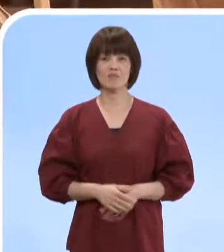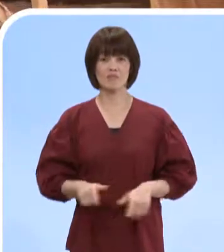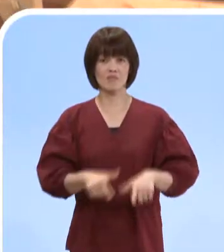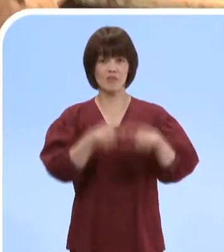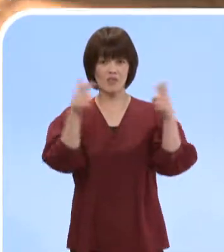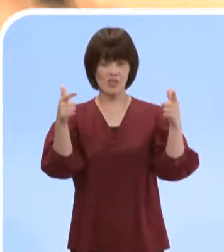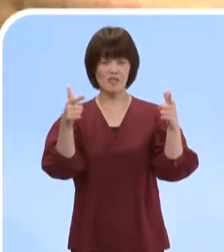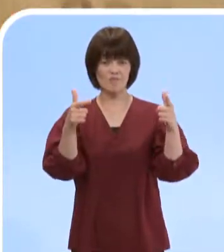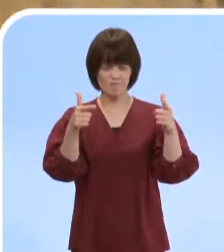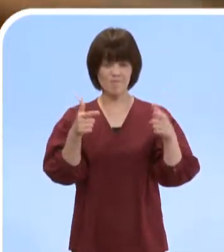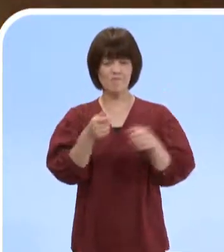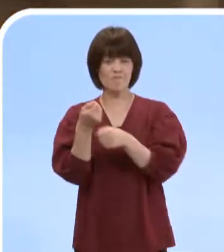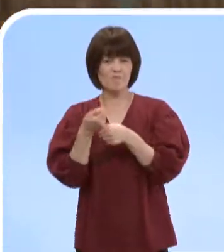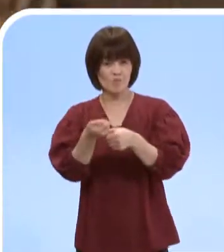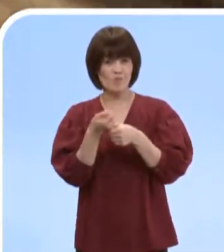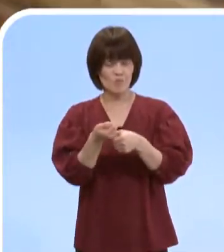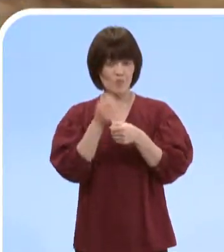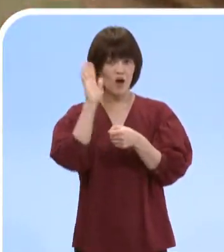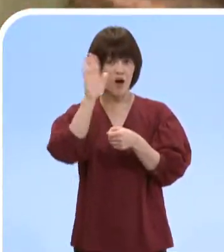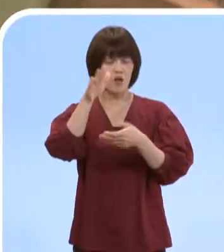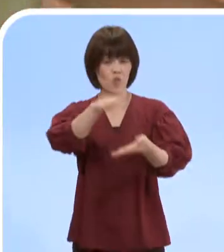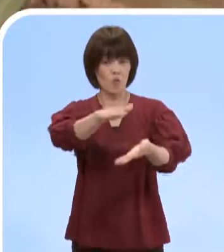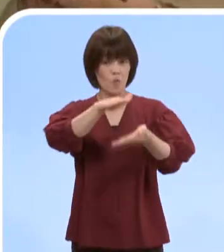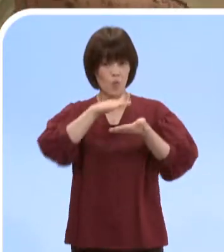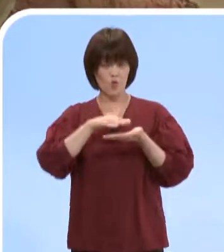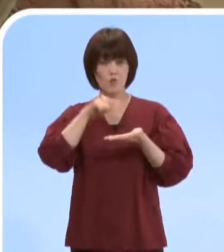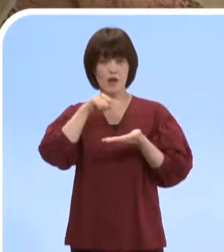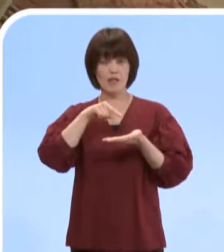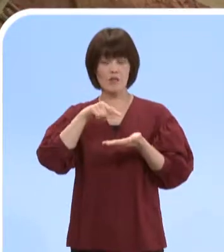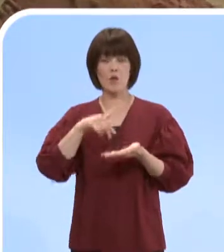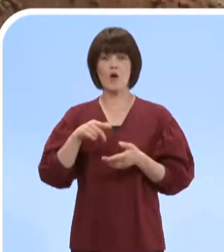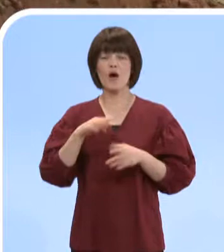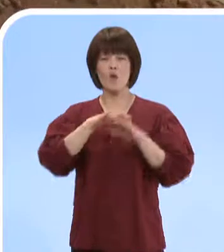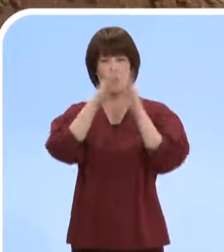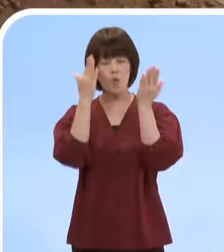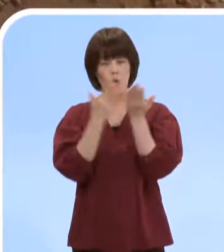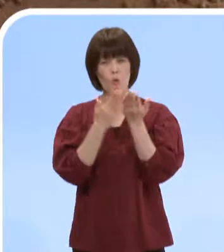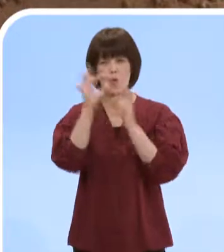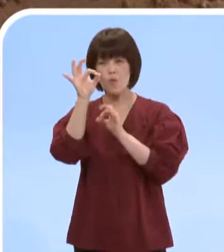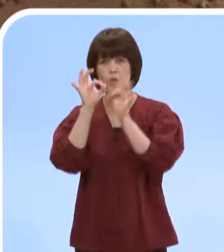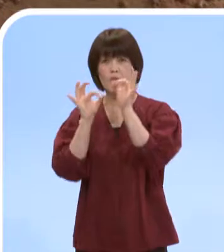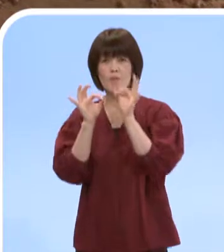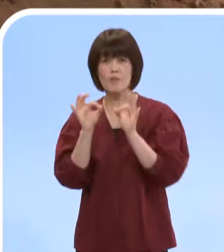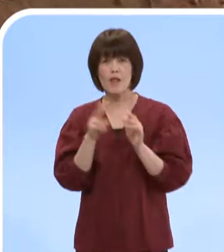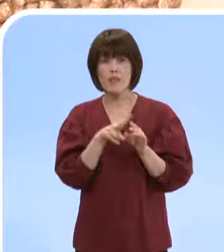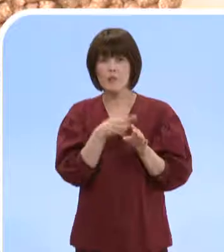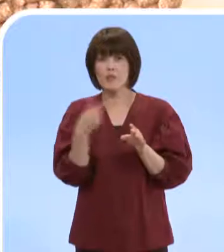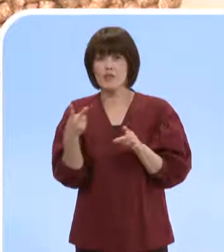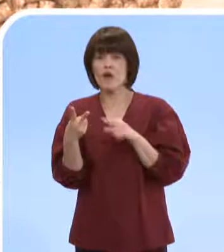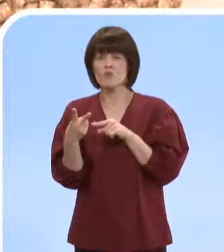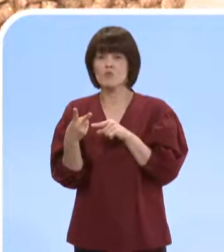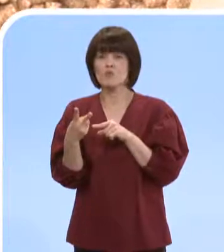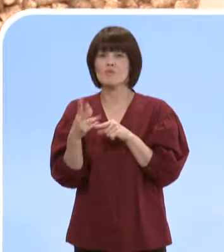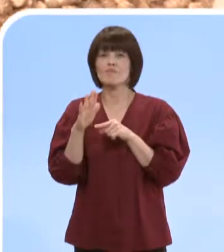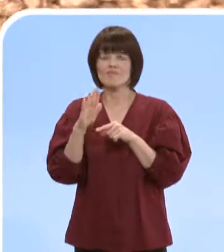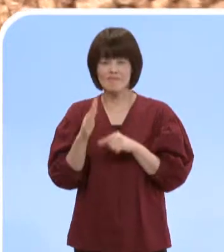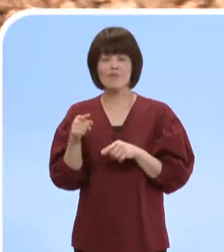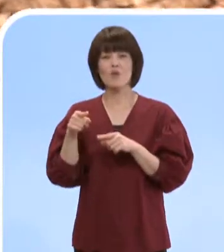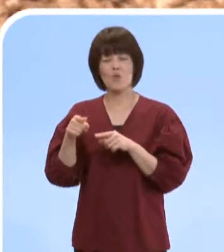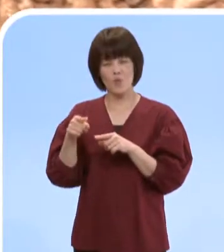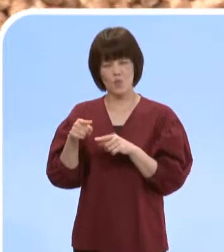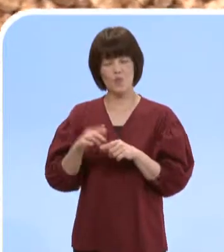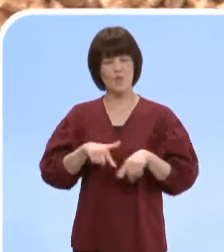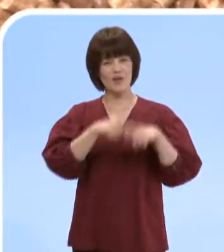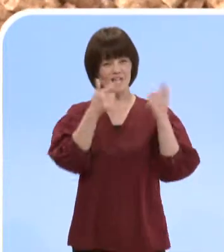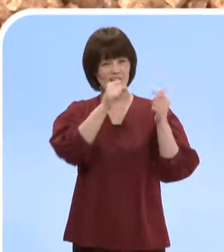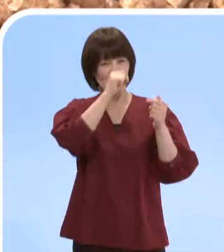持ち込まれた間伐材はほとんどがペレットになるんですが、多くの人々が木の良さを知り暮らしに